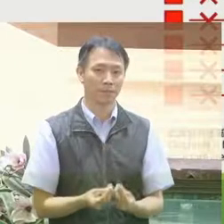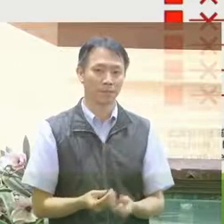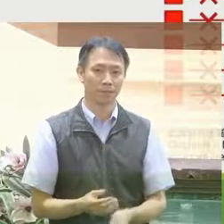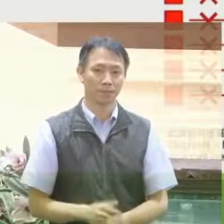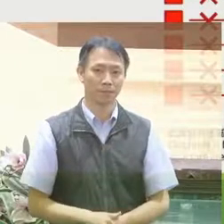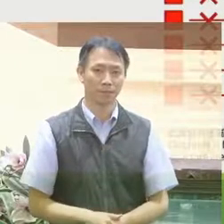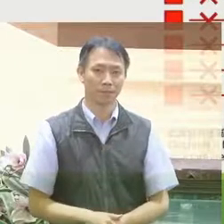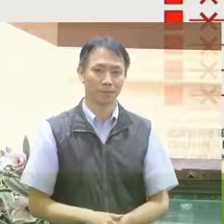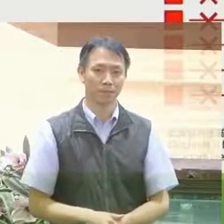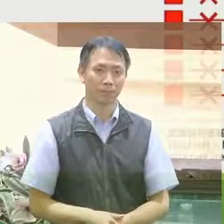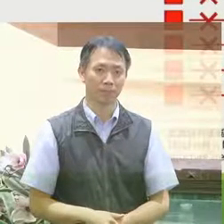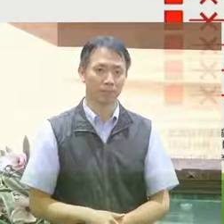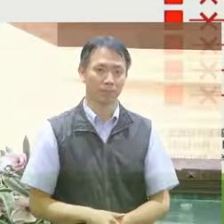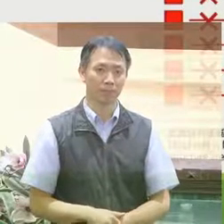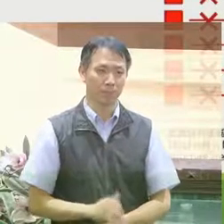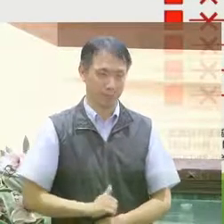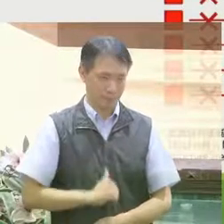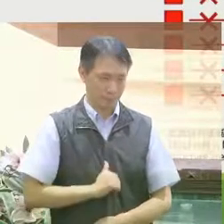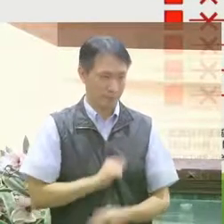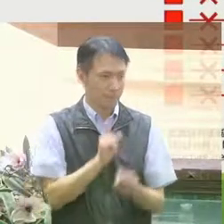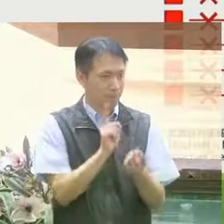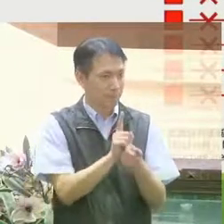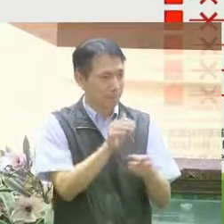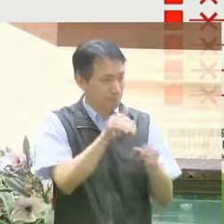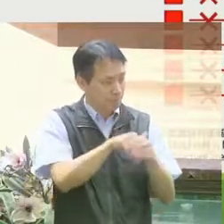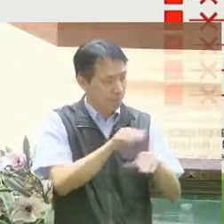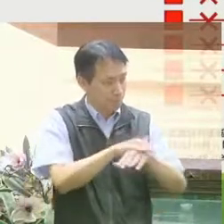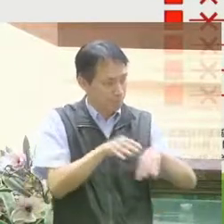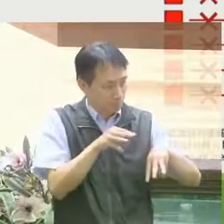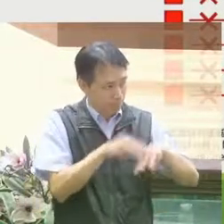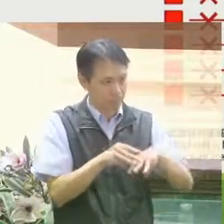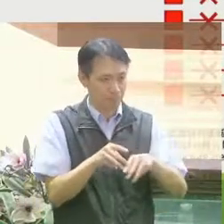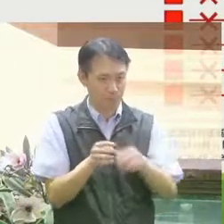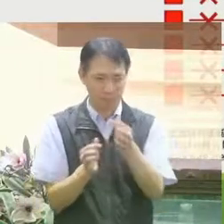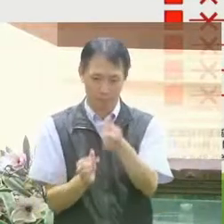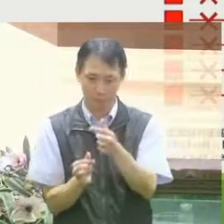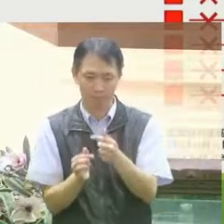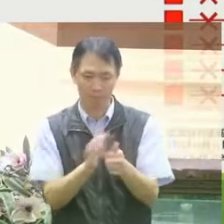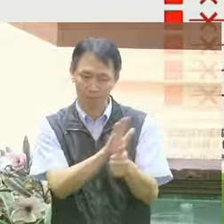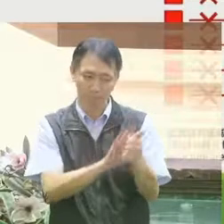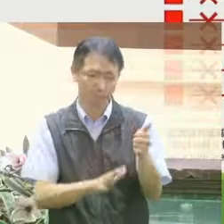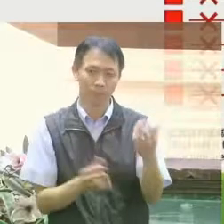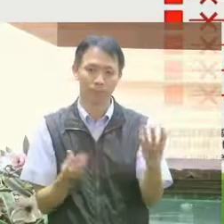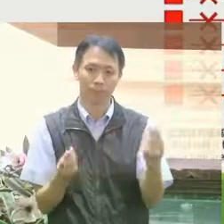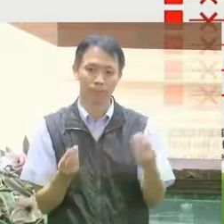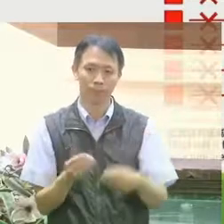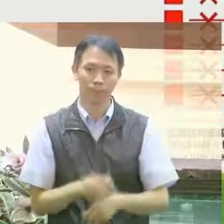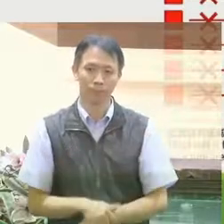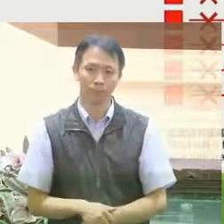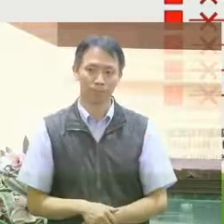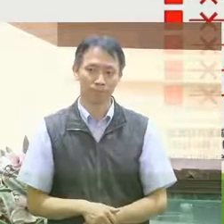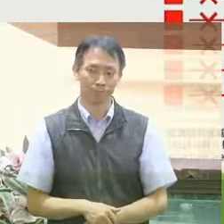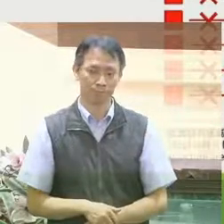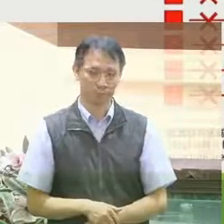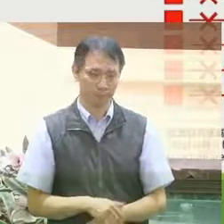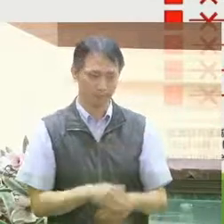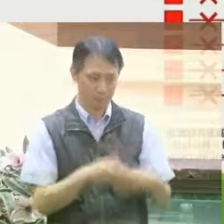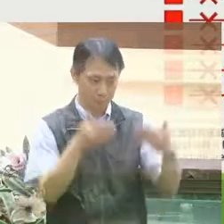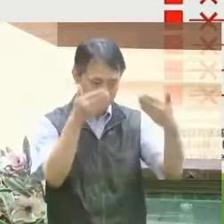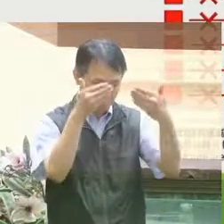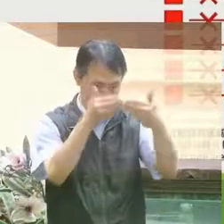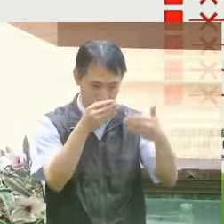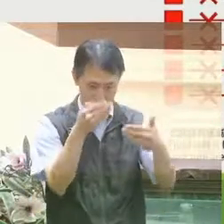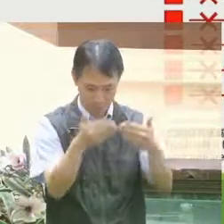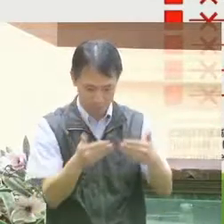高并行问题实际上对投票的安全及完整性没有影响，因为认证及之后